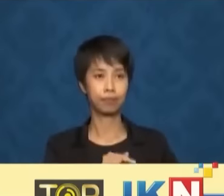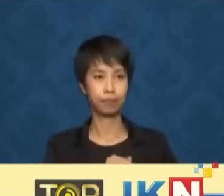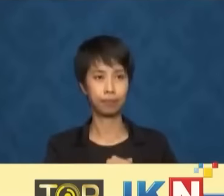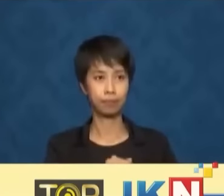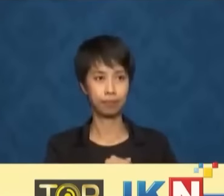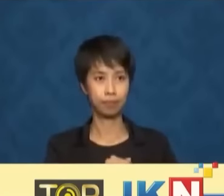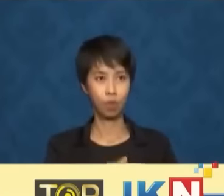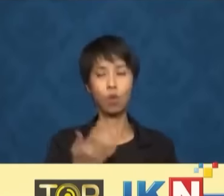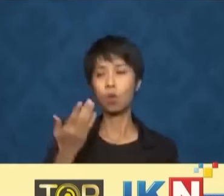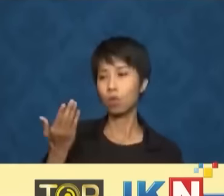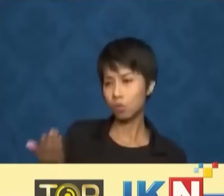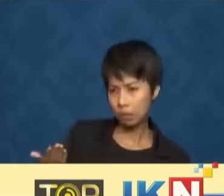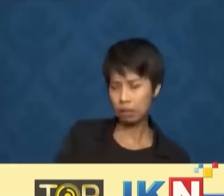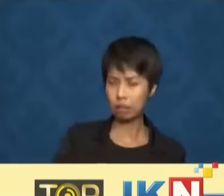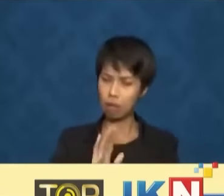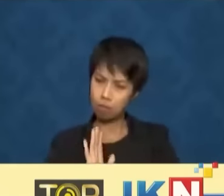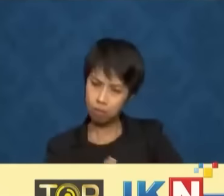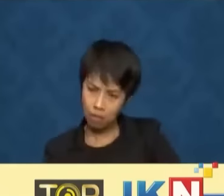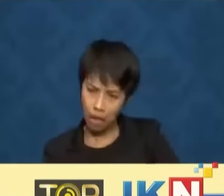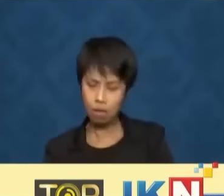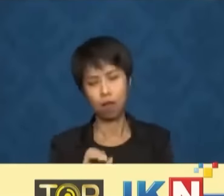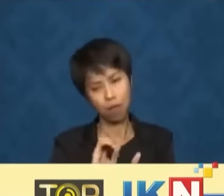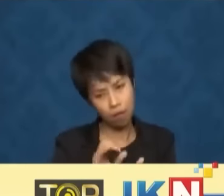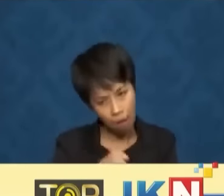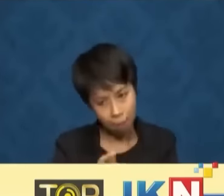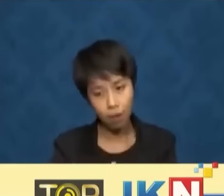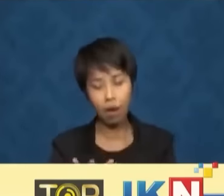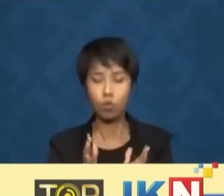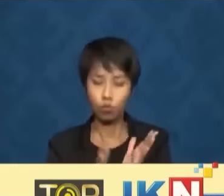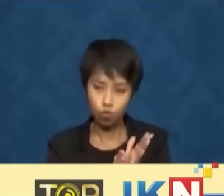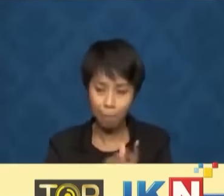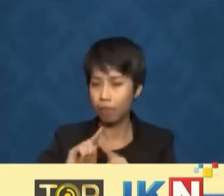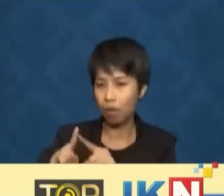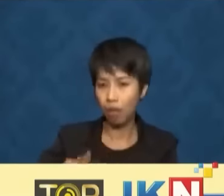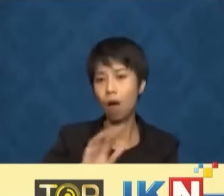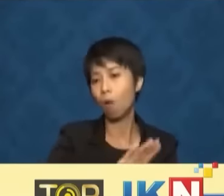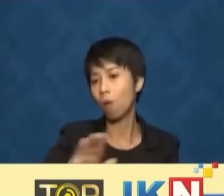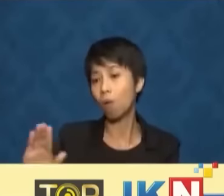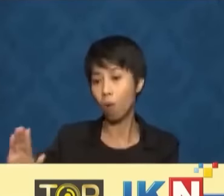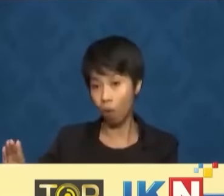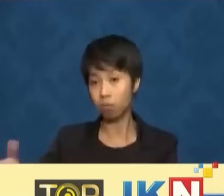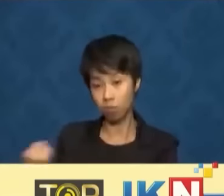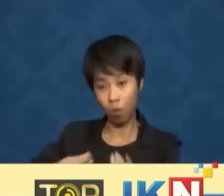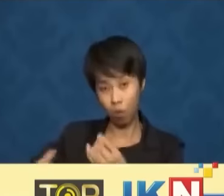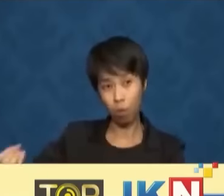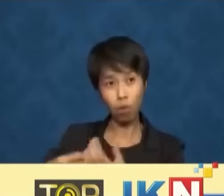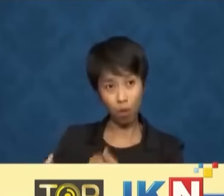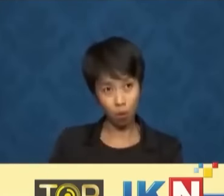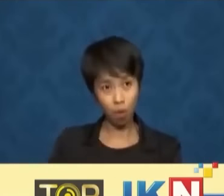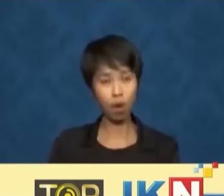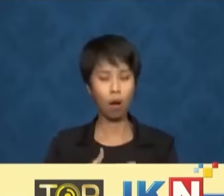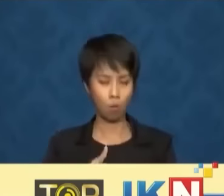กับ ค ุณพราดรปิศนานันทกุลสสอ่างทองภูมิใจไทยลุกขึ้นอภิปรายตอบโต้น